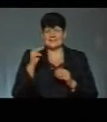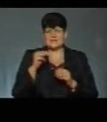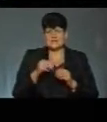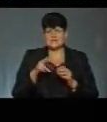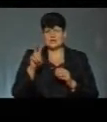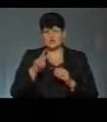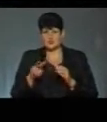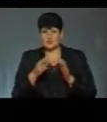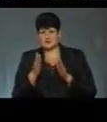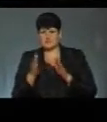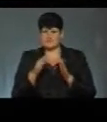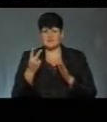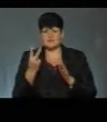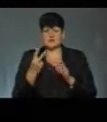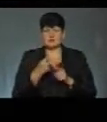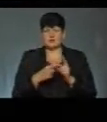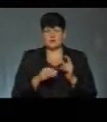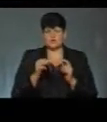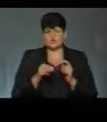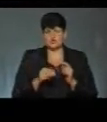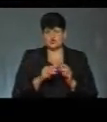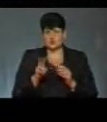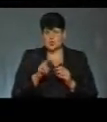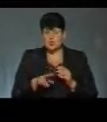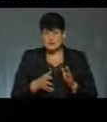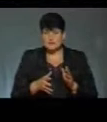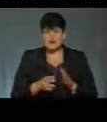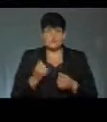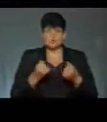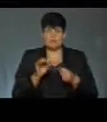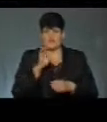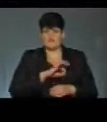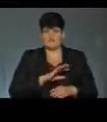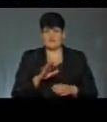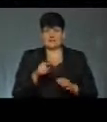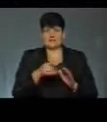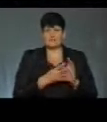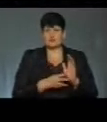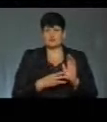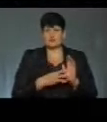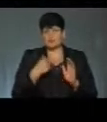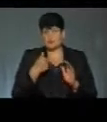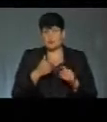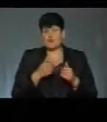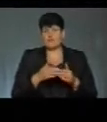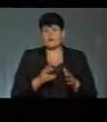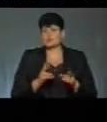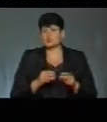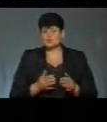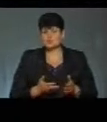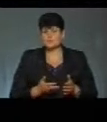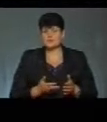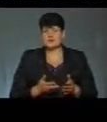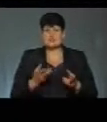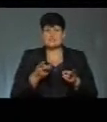до $2500. Автомобіль невигідно розмитнювати, тому що він 98 року випуску. Тому